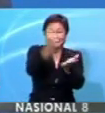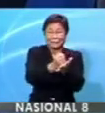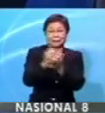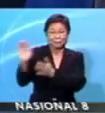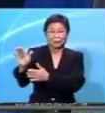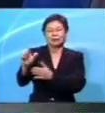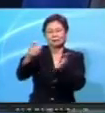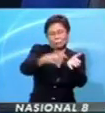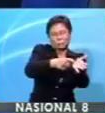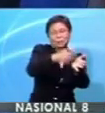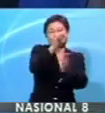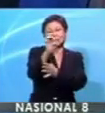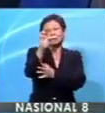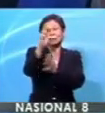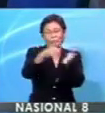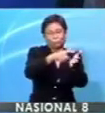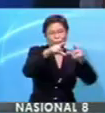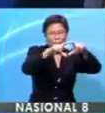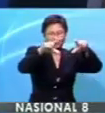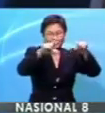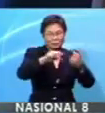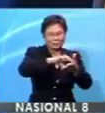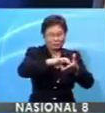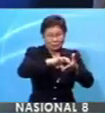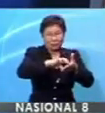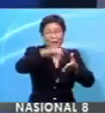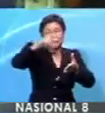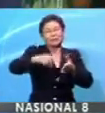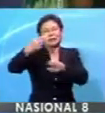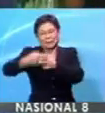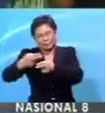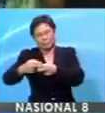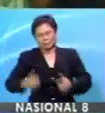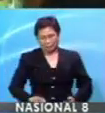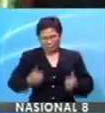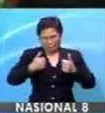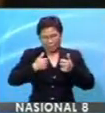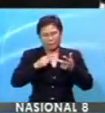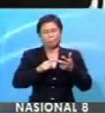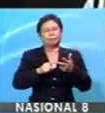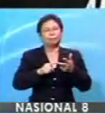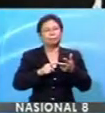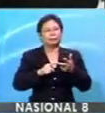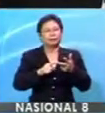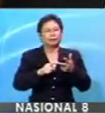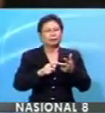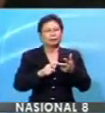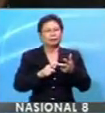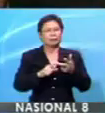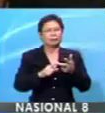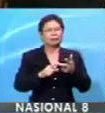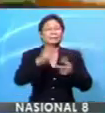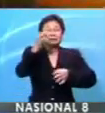hendaklah mengandungi maklumat-maklumat seperti nama permis perniagaan tersebut alamat dan